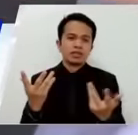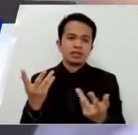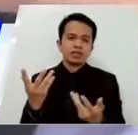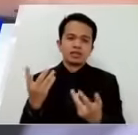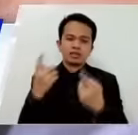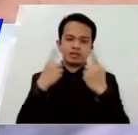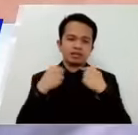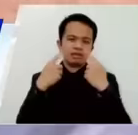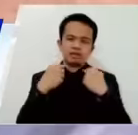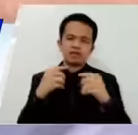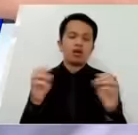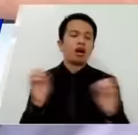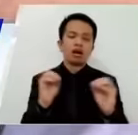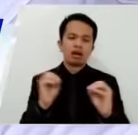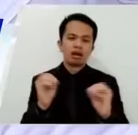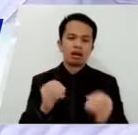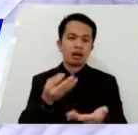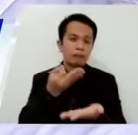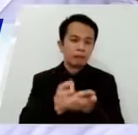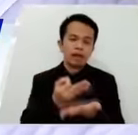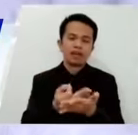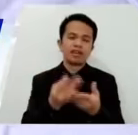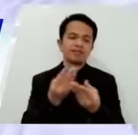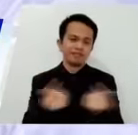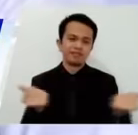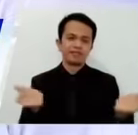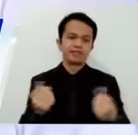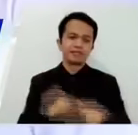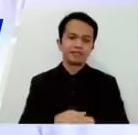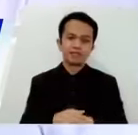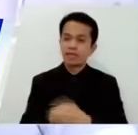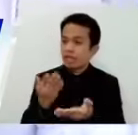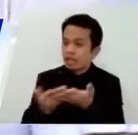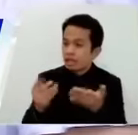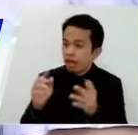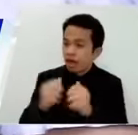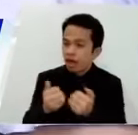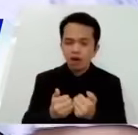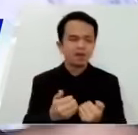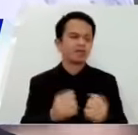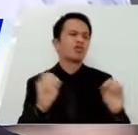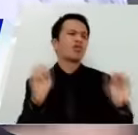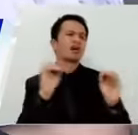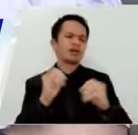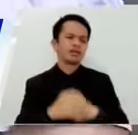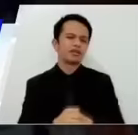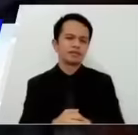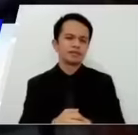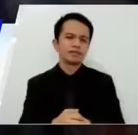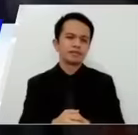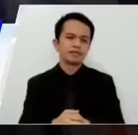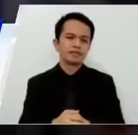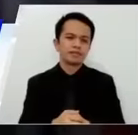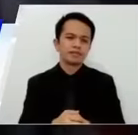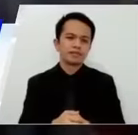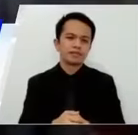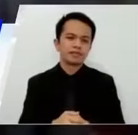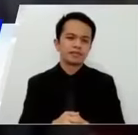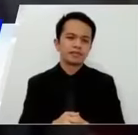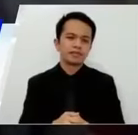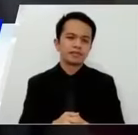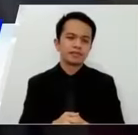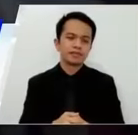wala yung pera ko na nasunog. Ay mga ba, wala kay Isaya lang talaga. Pasado